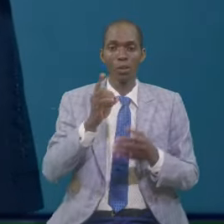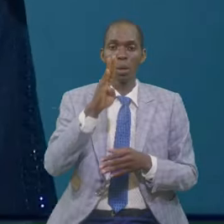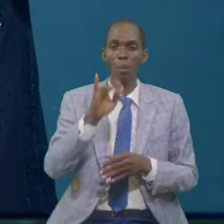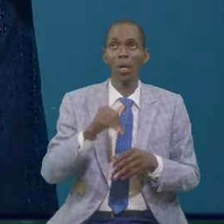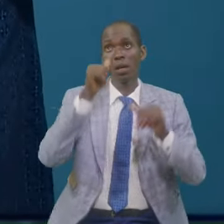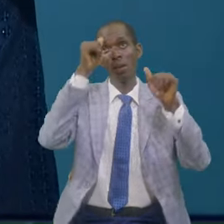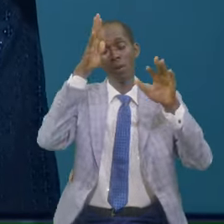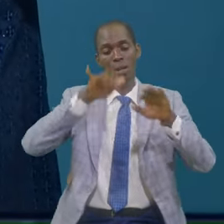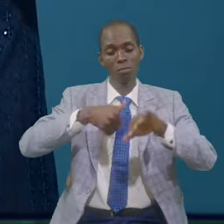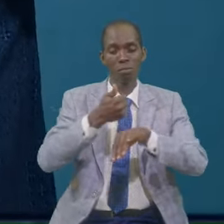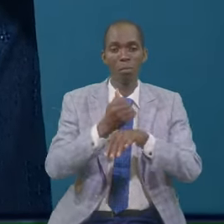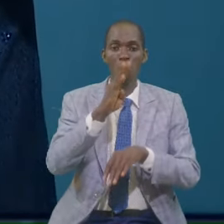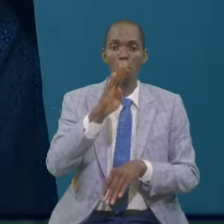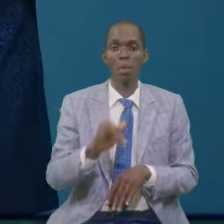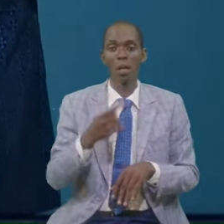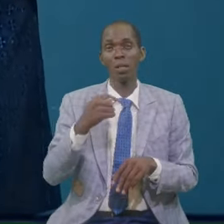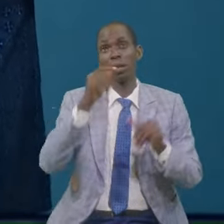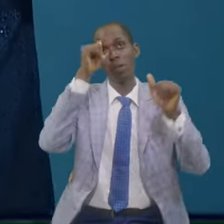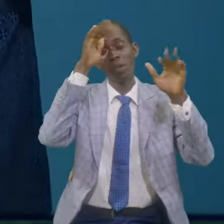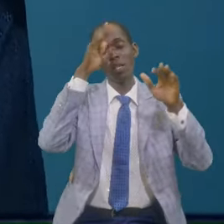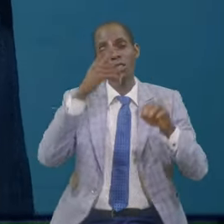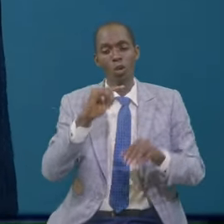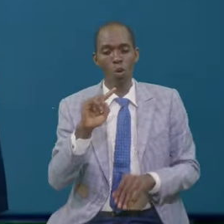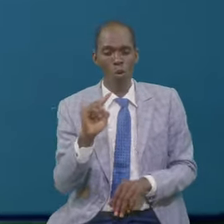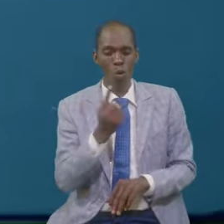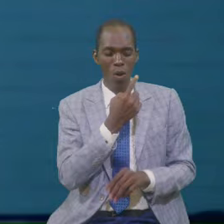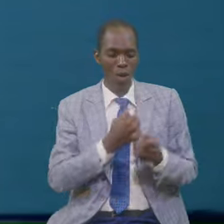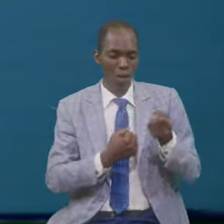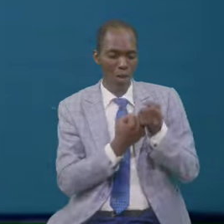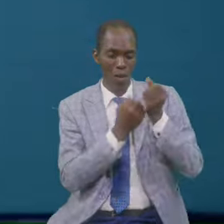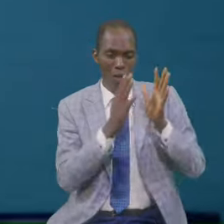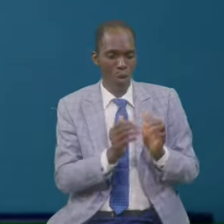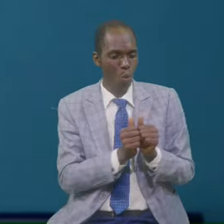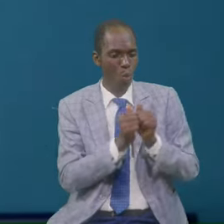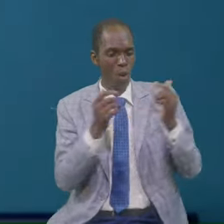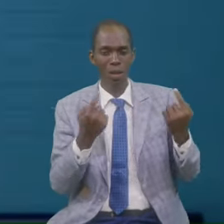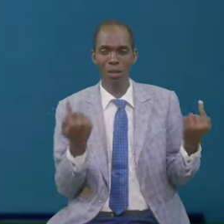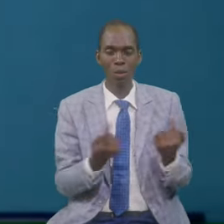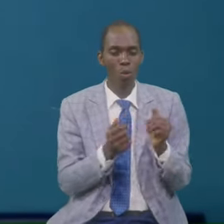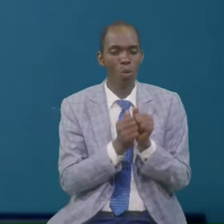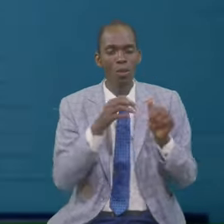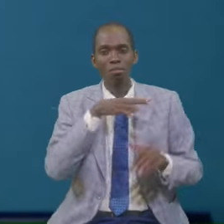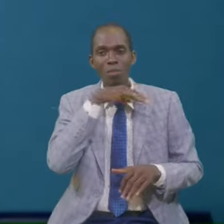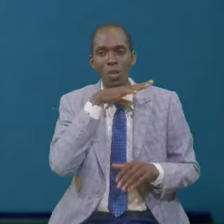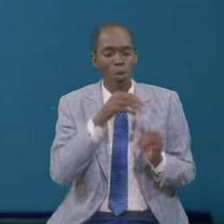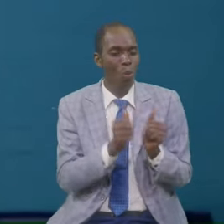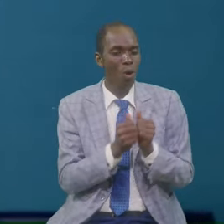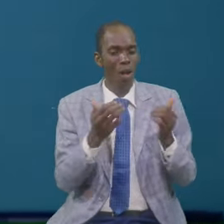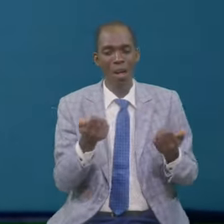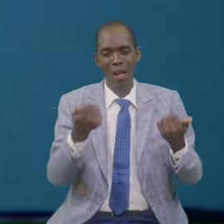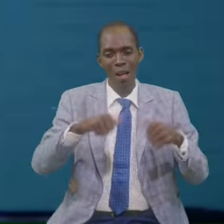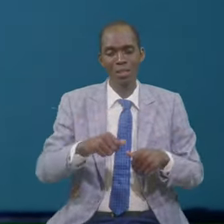Father, the only advocate, sinless, spotless, without any sin, and he